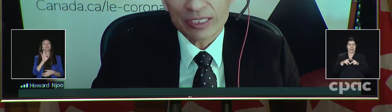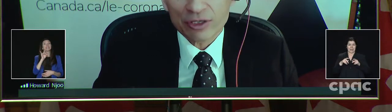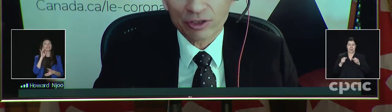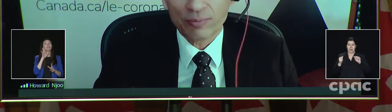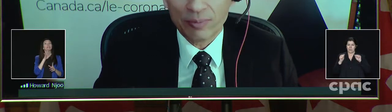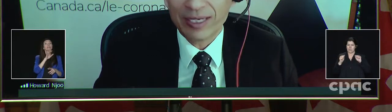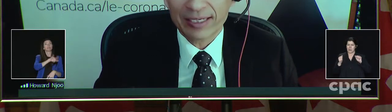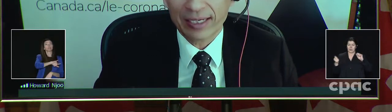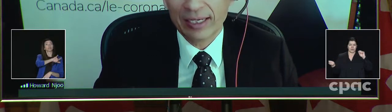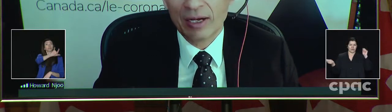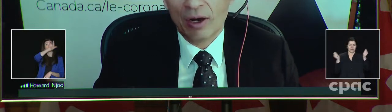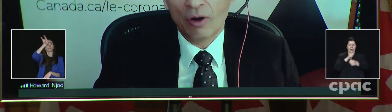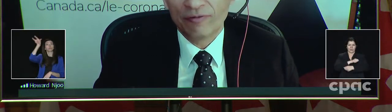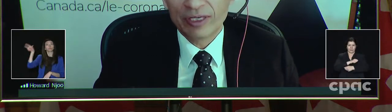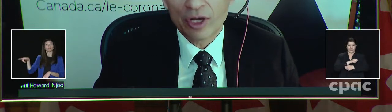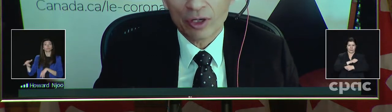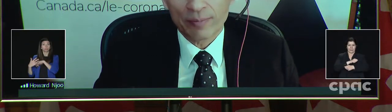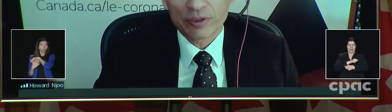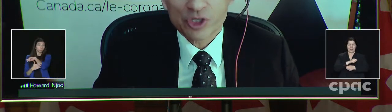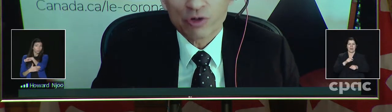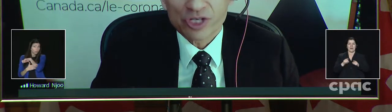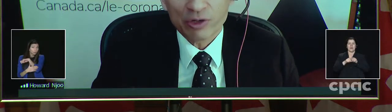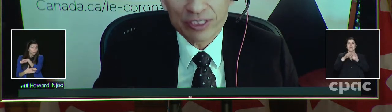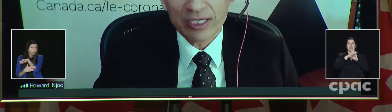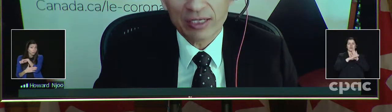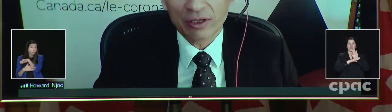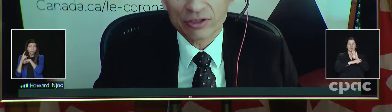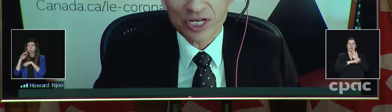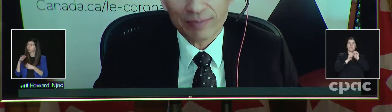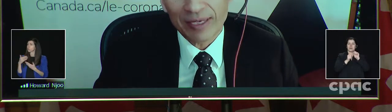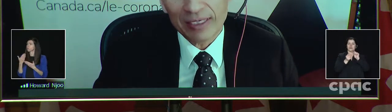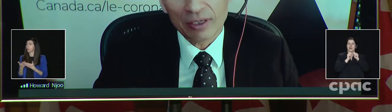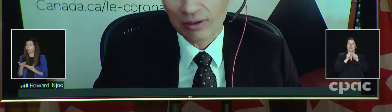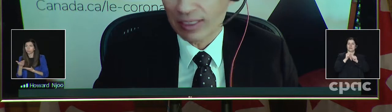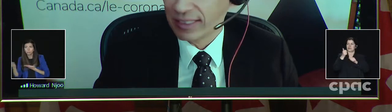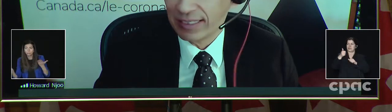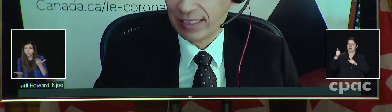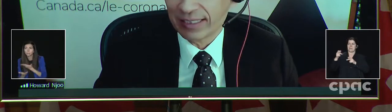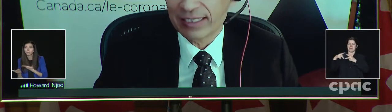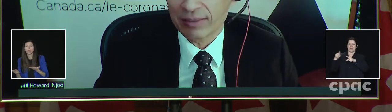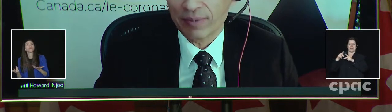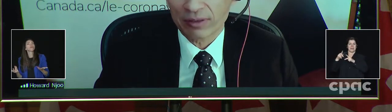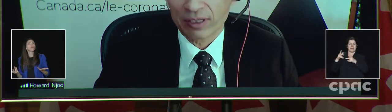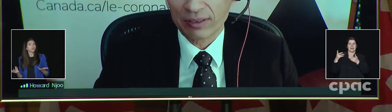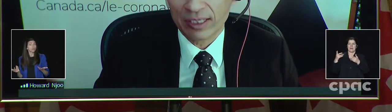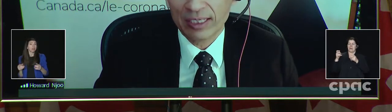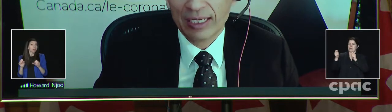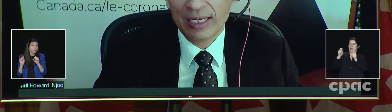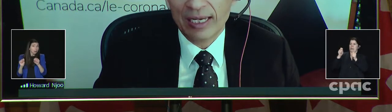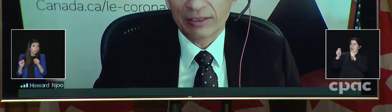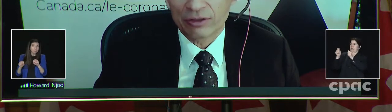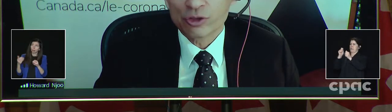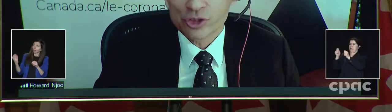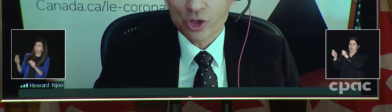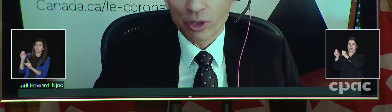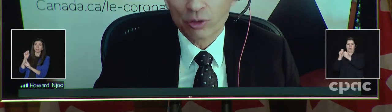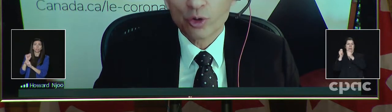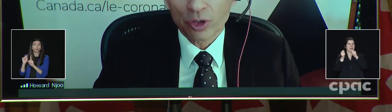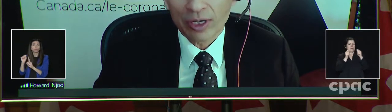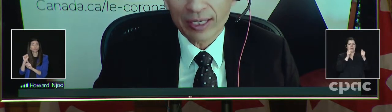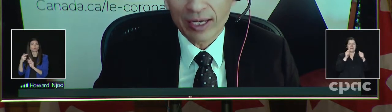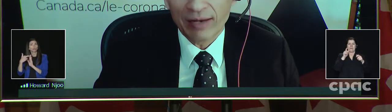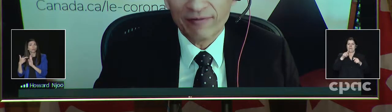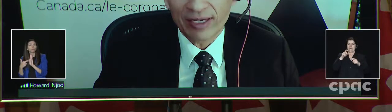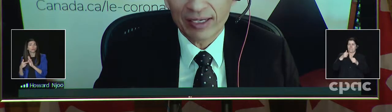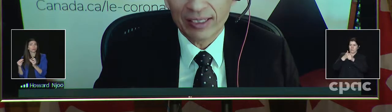mesures de santé publique en vigueur peuvent changer aussi dans chaque pays. Donc, c'est très important d'être toujours au